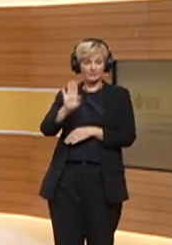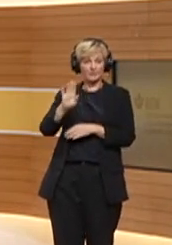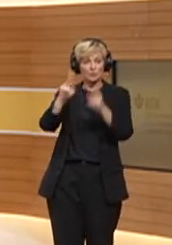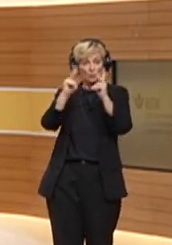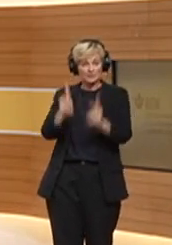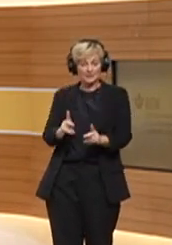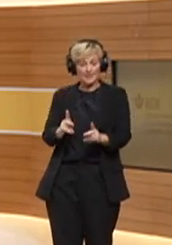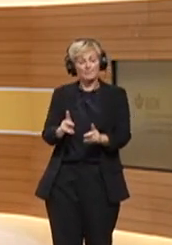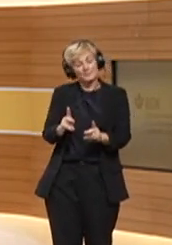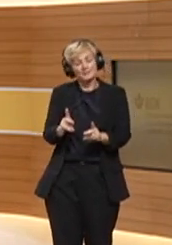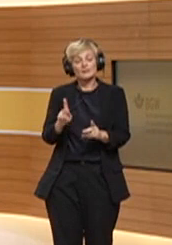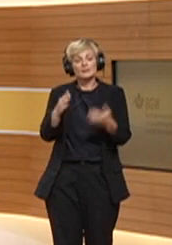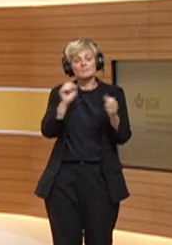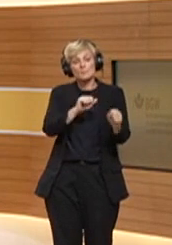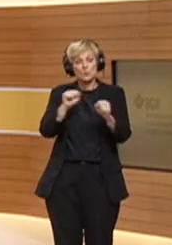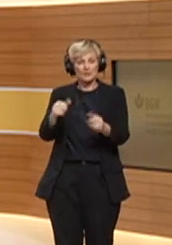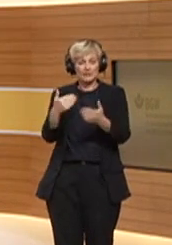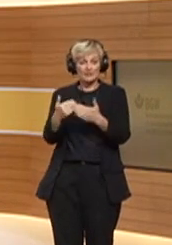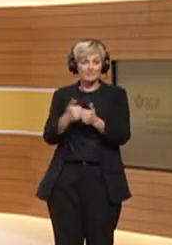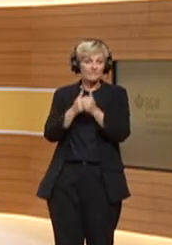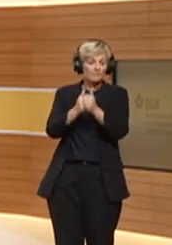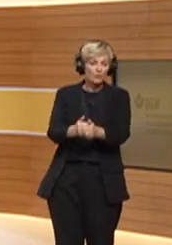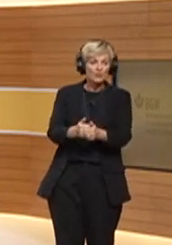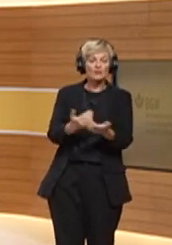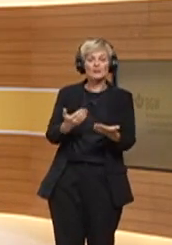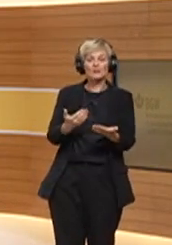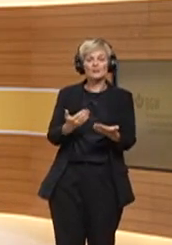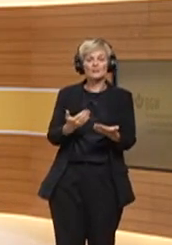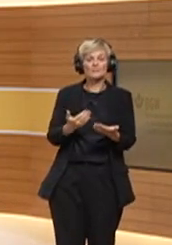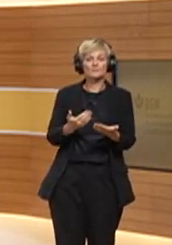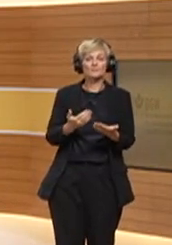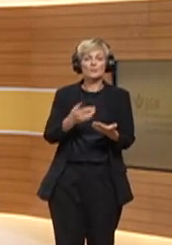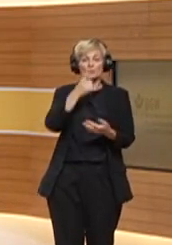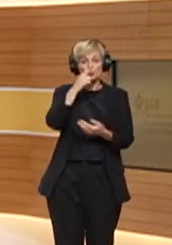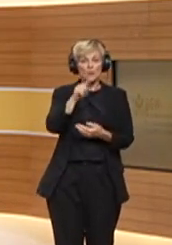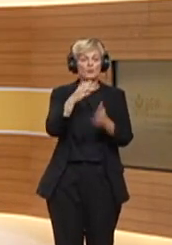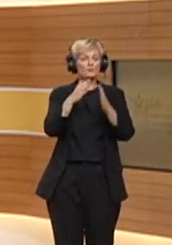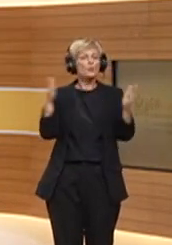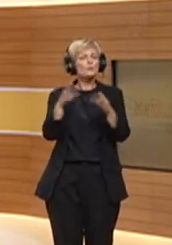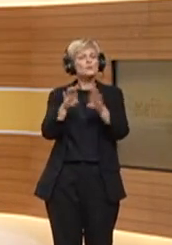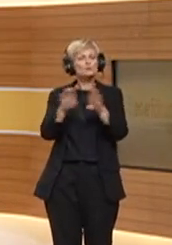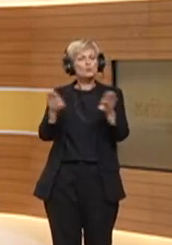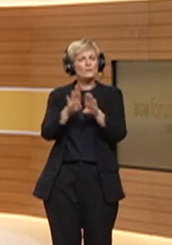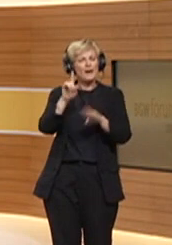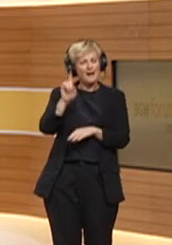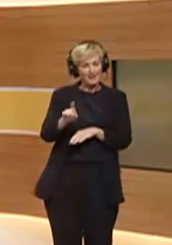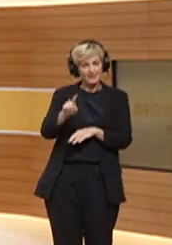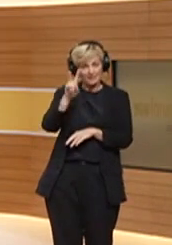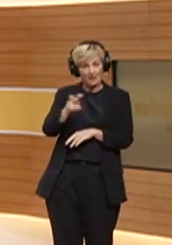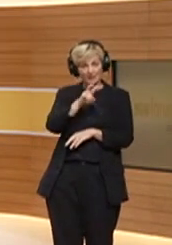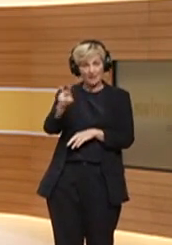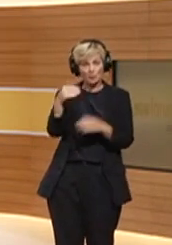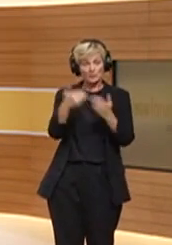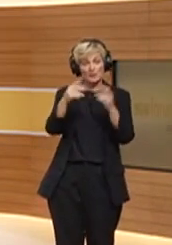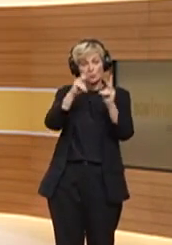das dazu führen könnte, dass nur die großen Stufe 1 Krankenhäuser das Konzept umsetzen können?